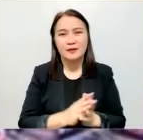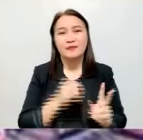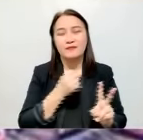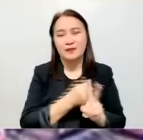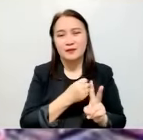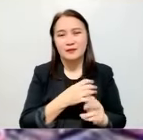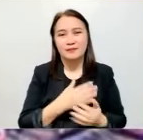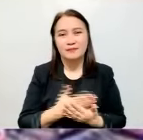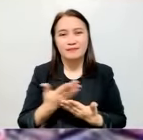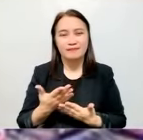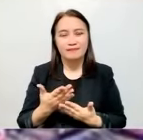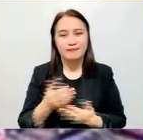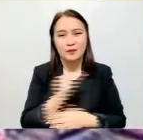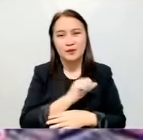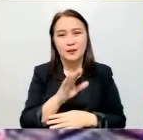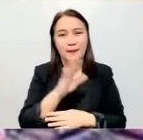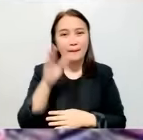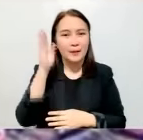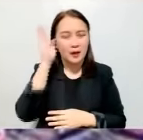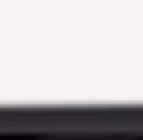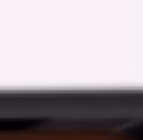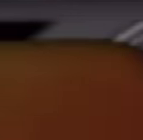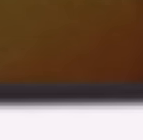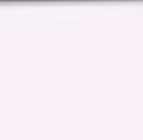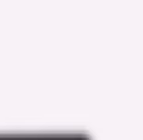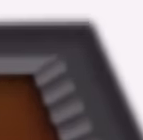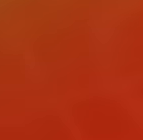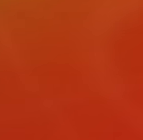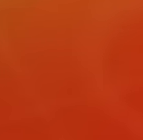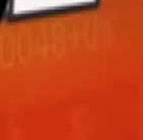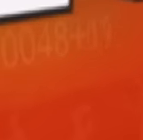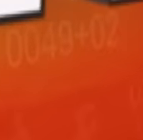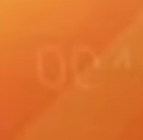frontline. Brian Castillo, News 5.